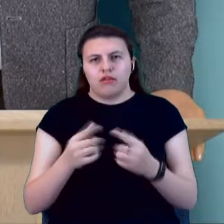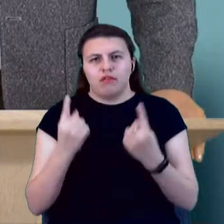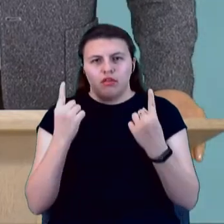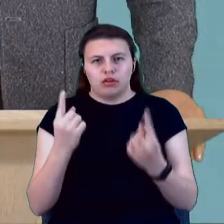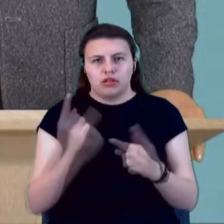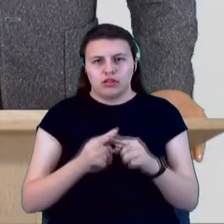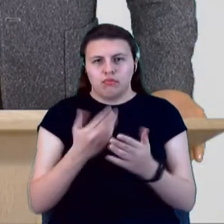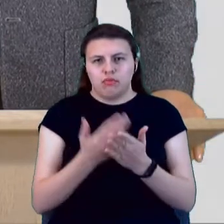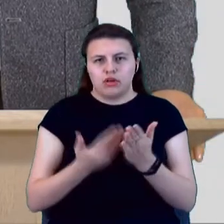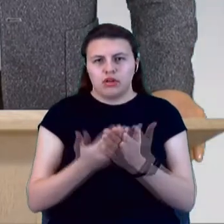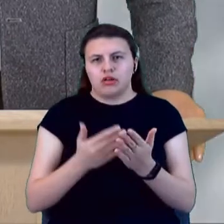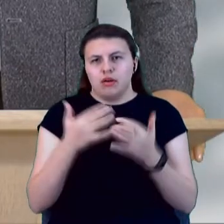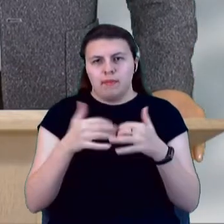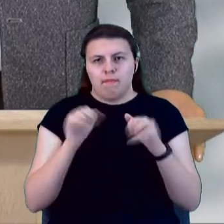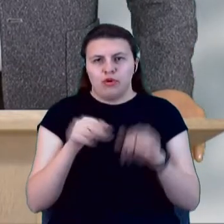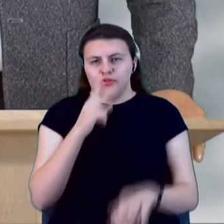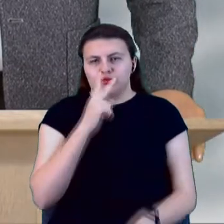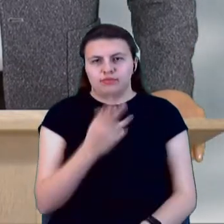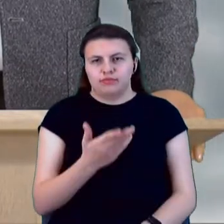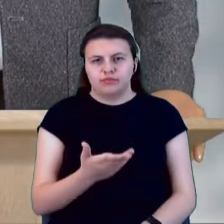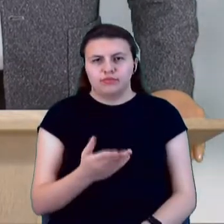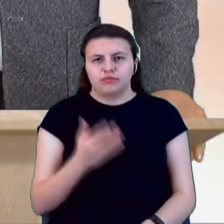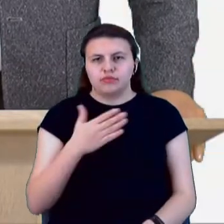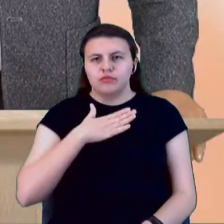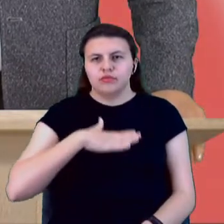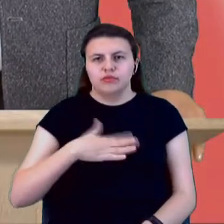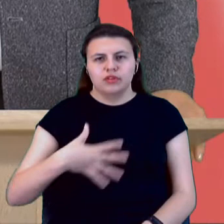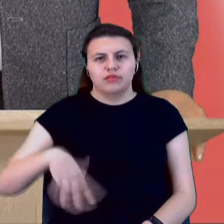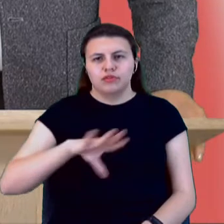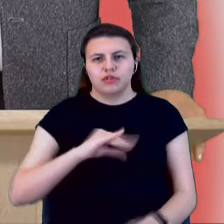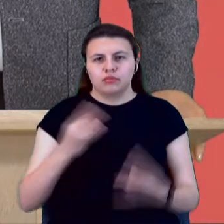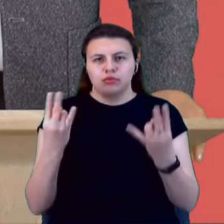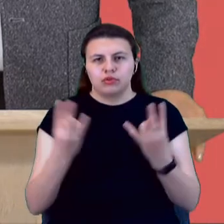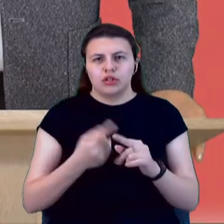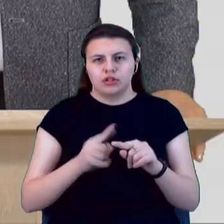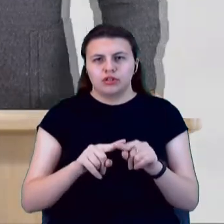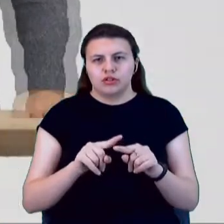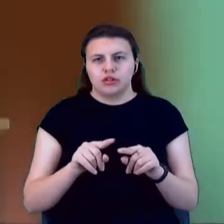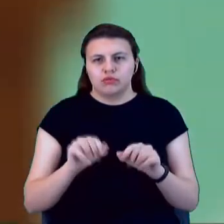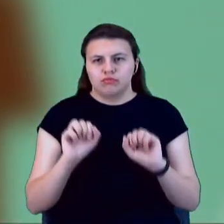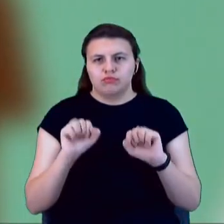також можна відстежити. А ви кажете, задовільнити всі потреби. Чи це реально?